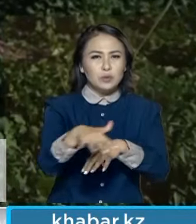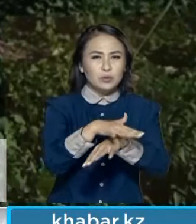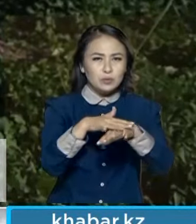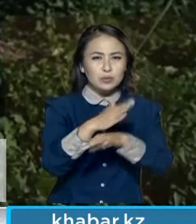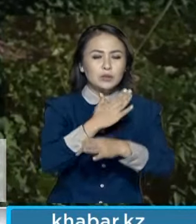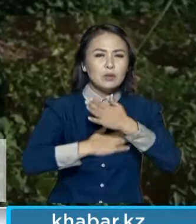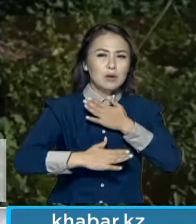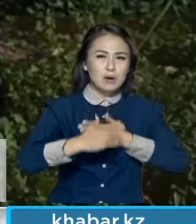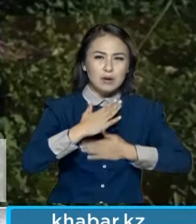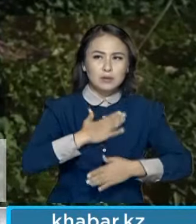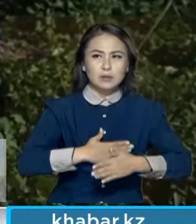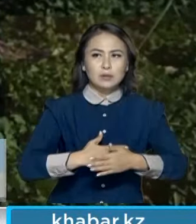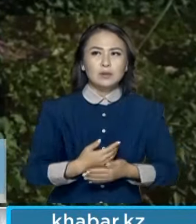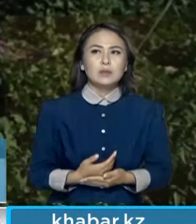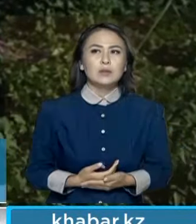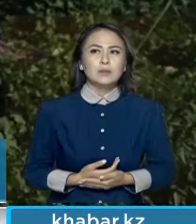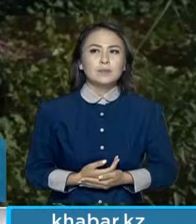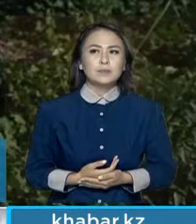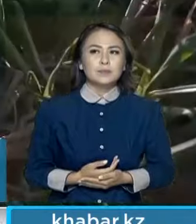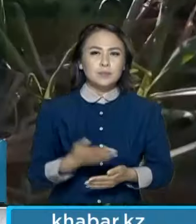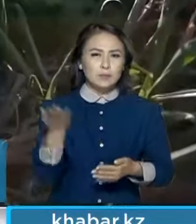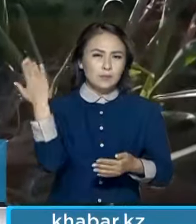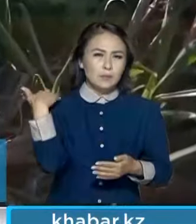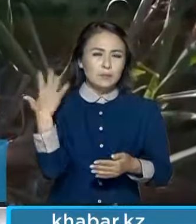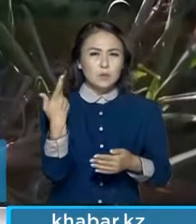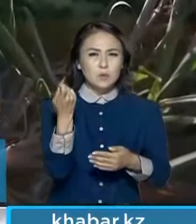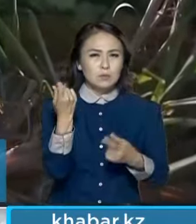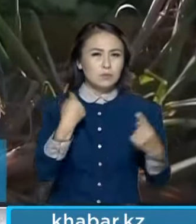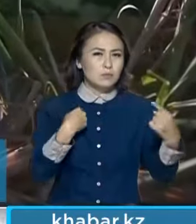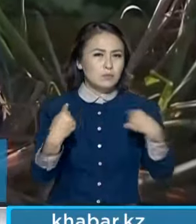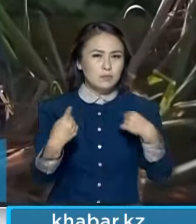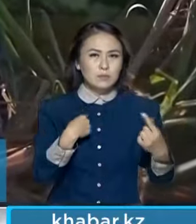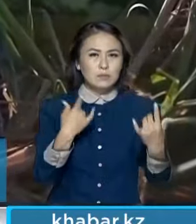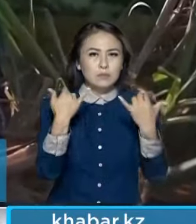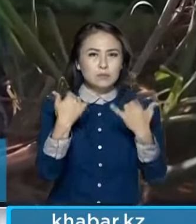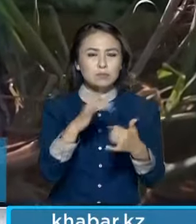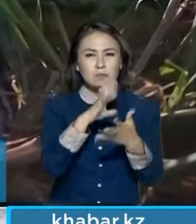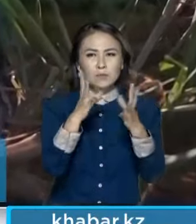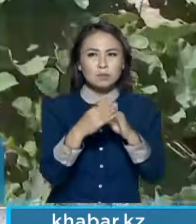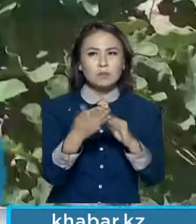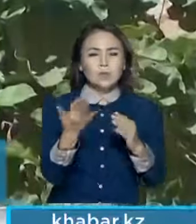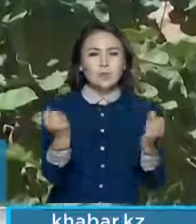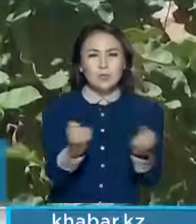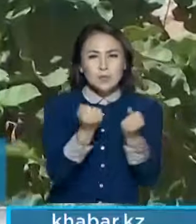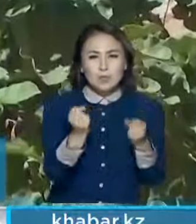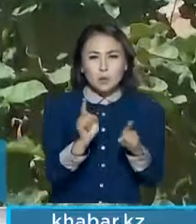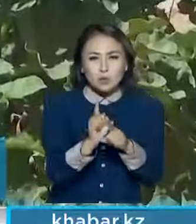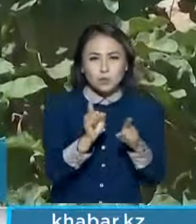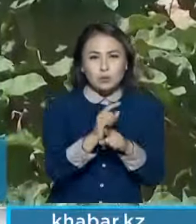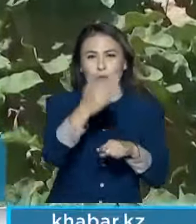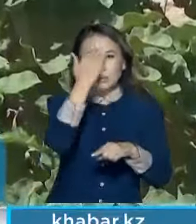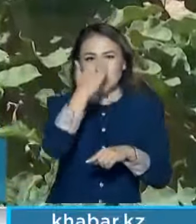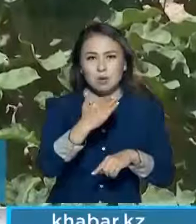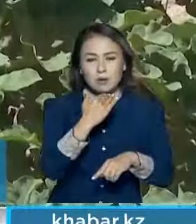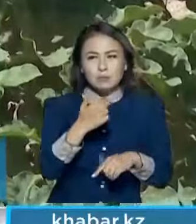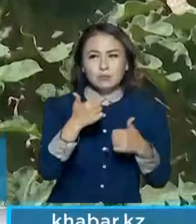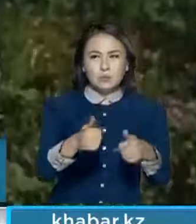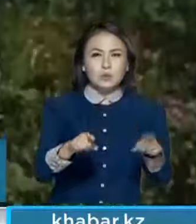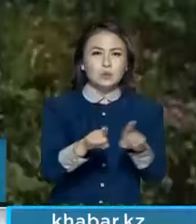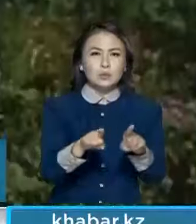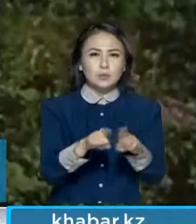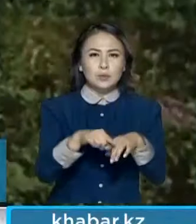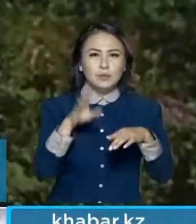судан. Жылдағыдан өтер бір кішкене қиналатын ек, биыл жақсы. Қыстық суды да жақсы іштік. Жаздығында іштік. Міне қазір